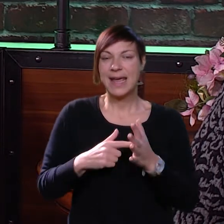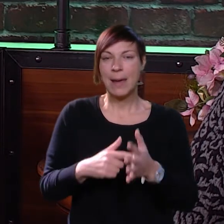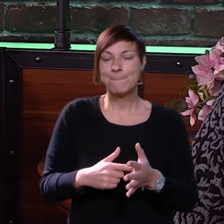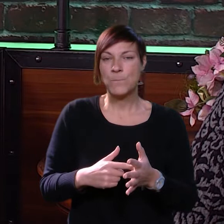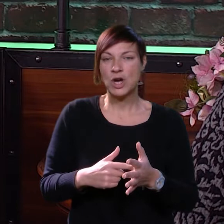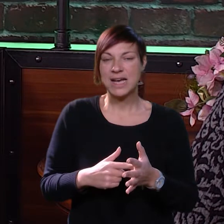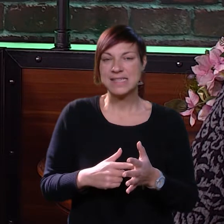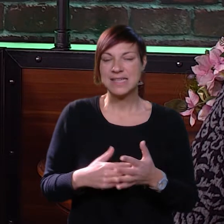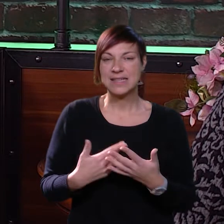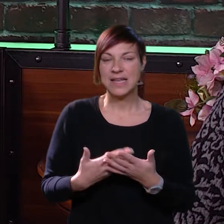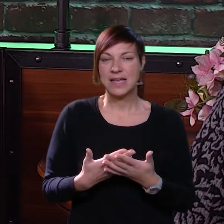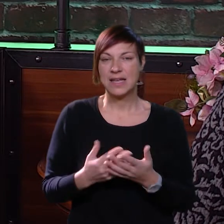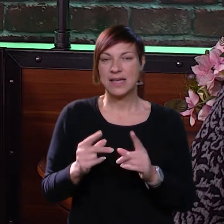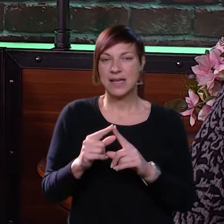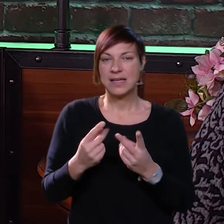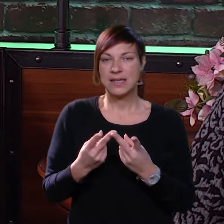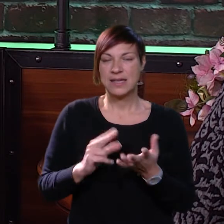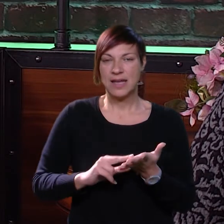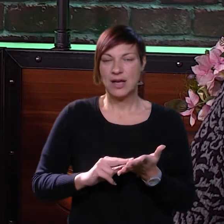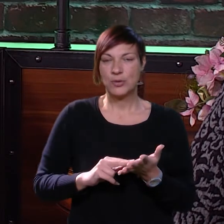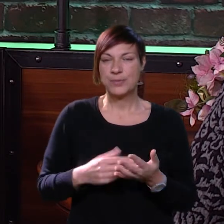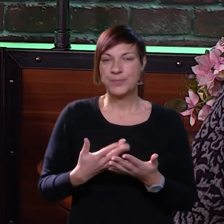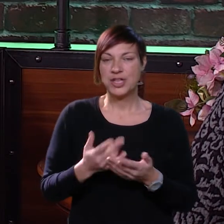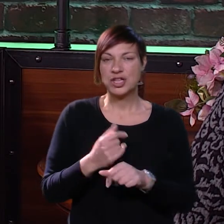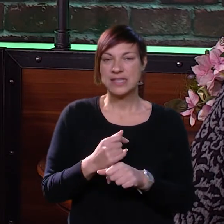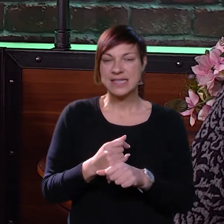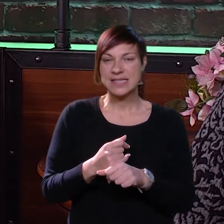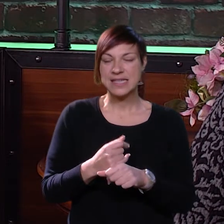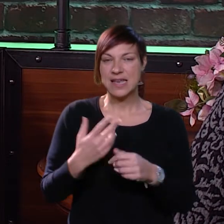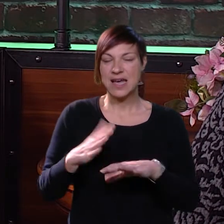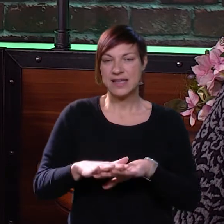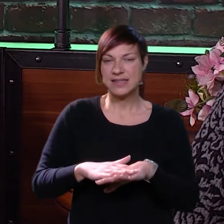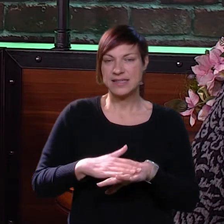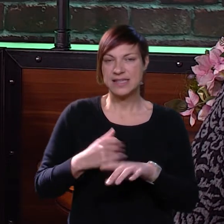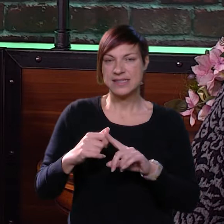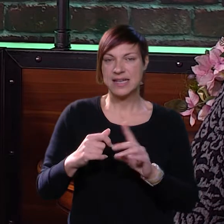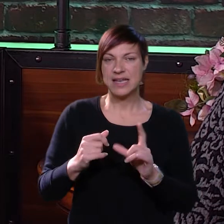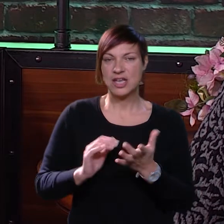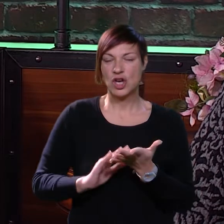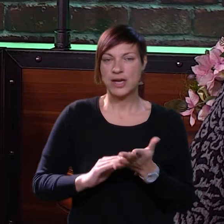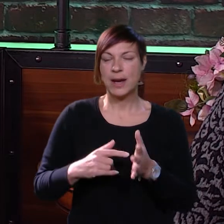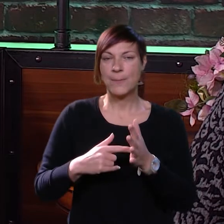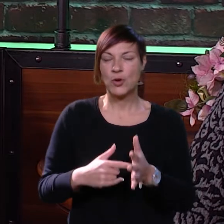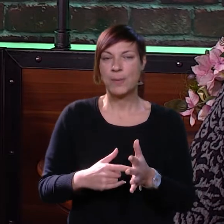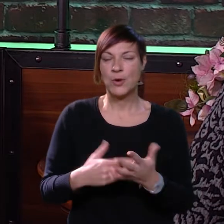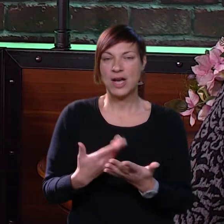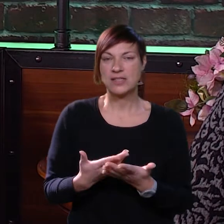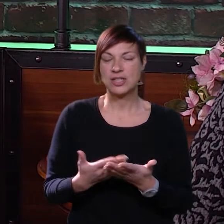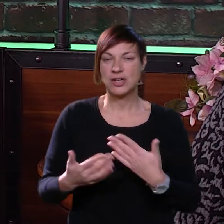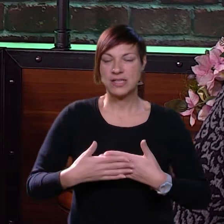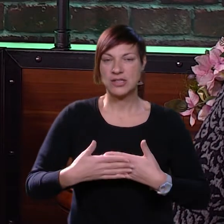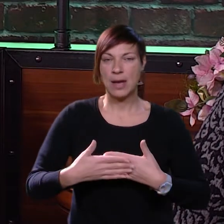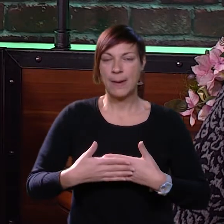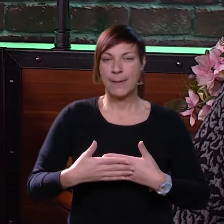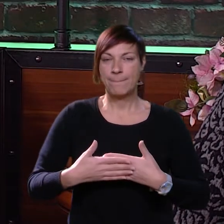fenotipske pokazatelje koji upućuju na Down sindrom i onda se radi taj test kariogram koji u biti pokazuje i